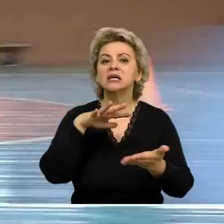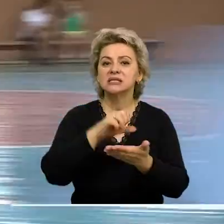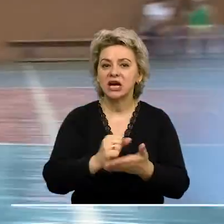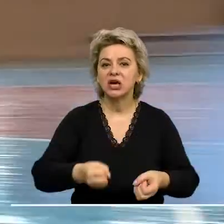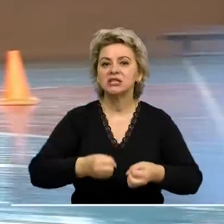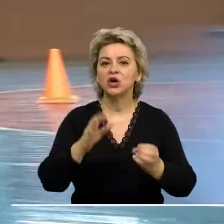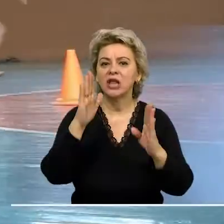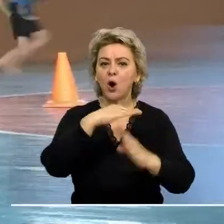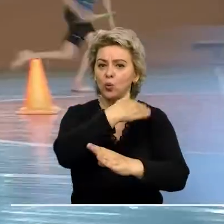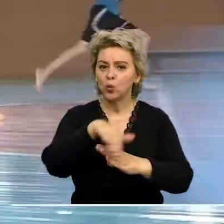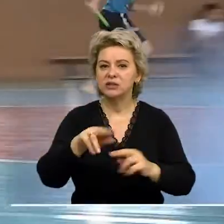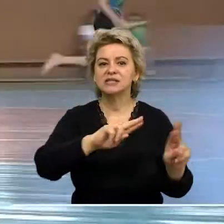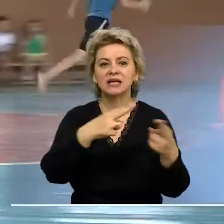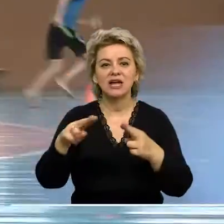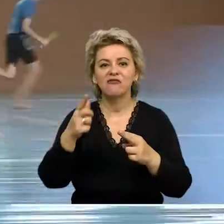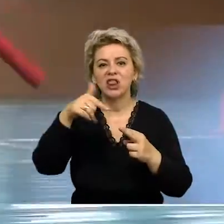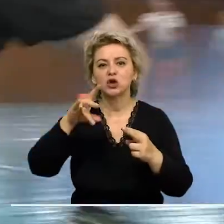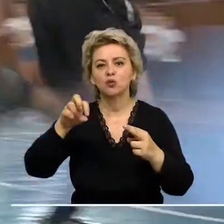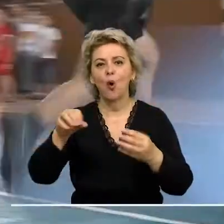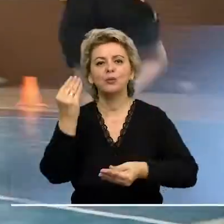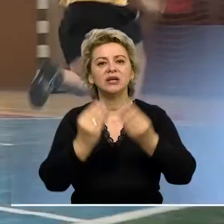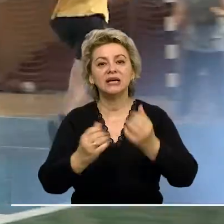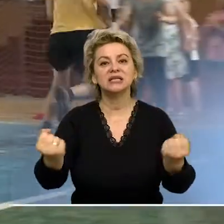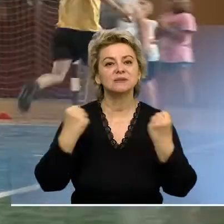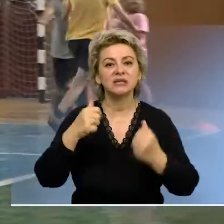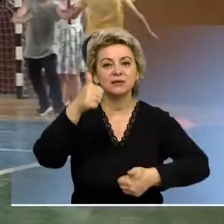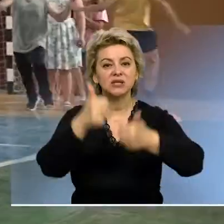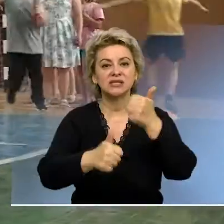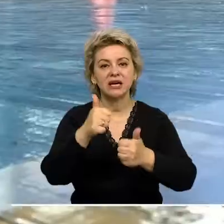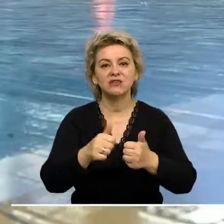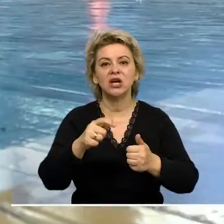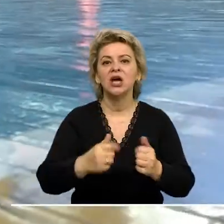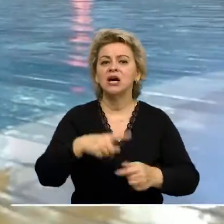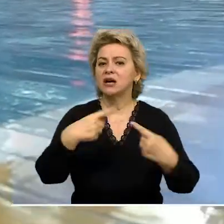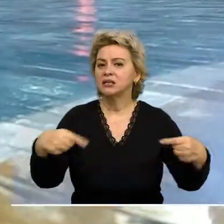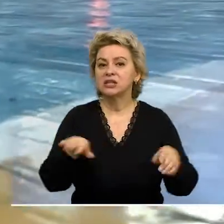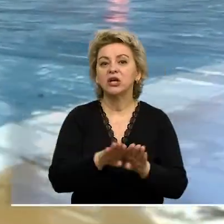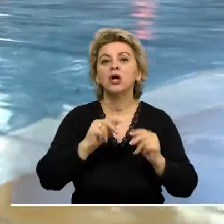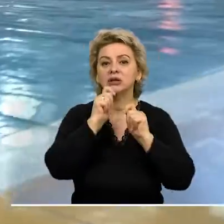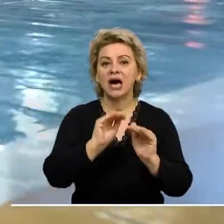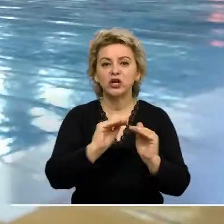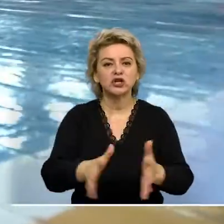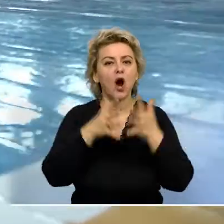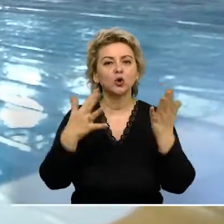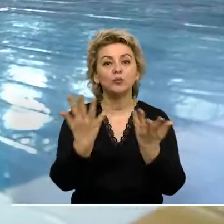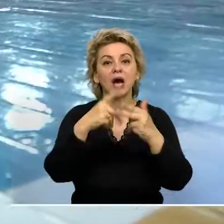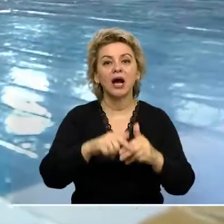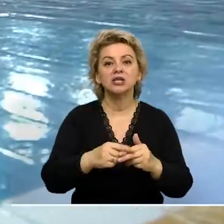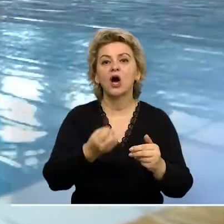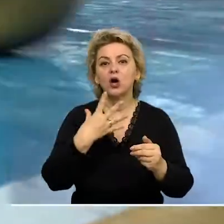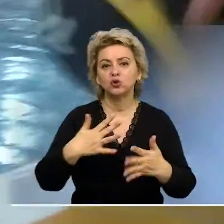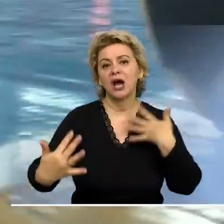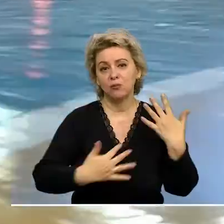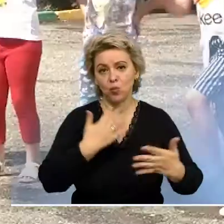различными мероприятиями. Занятия на свежем воздухе, танцевальные флешмобы и игры, спортивные состязания и эстафеты дарят